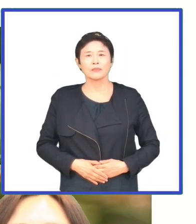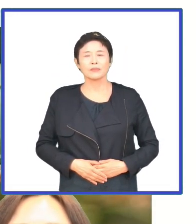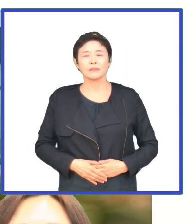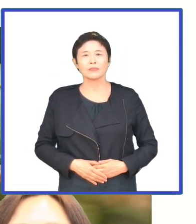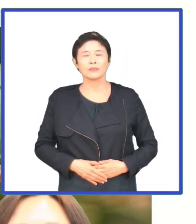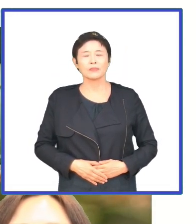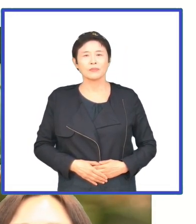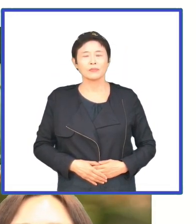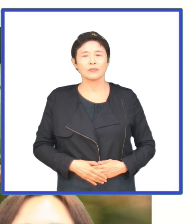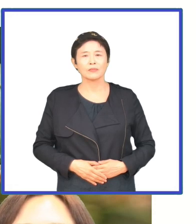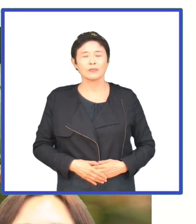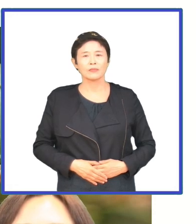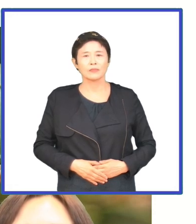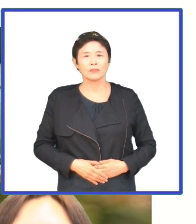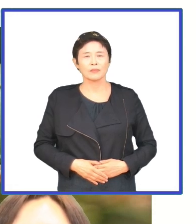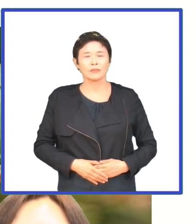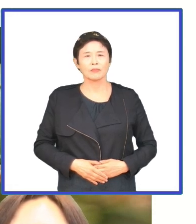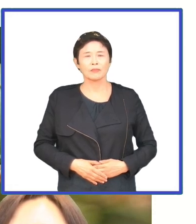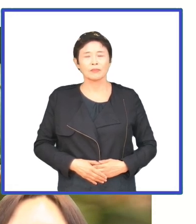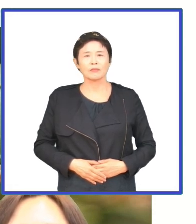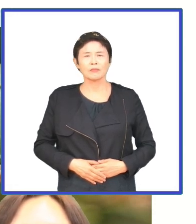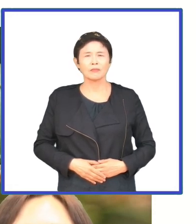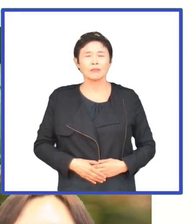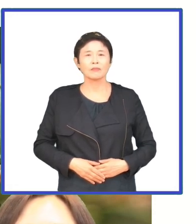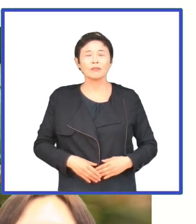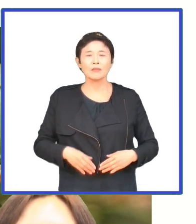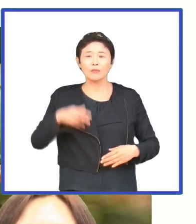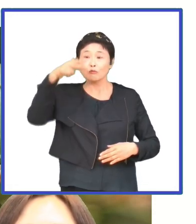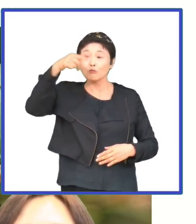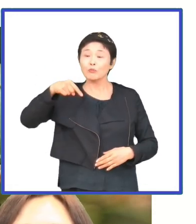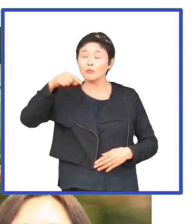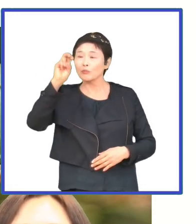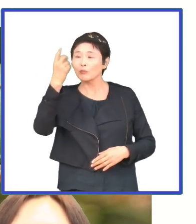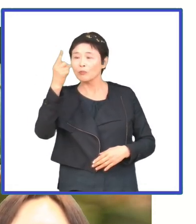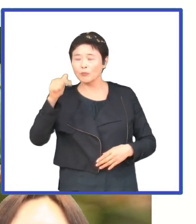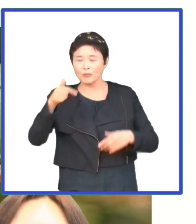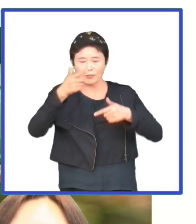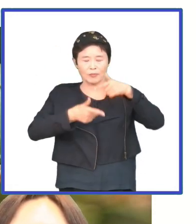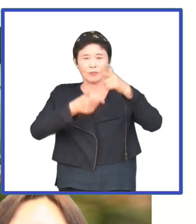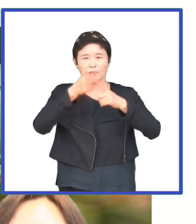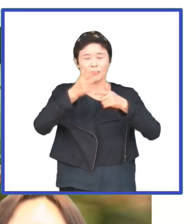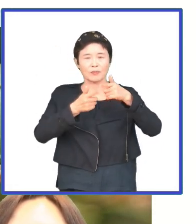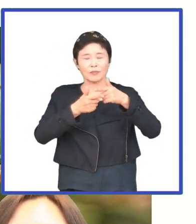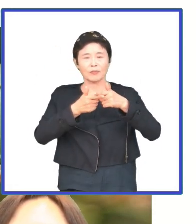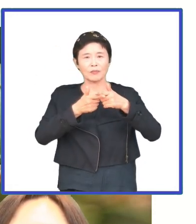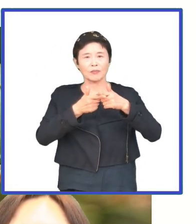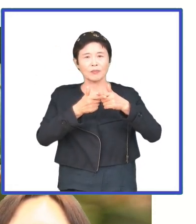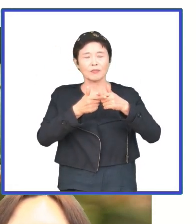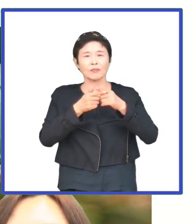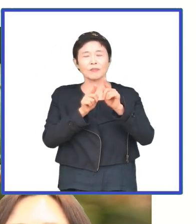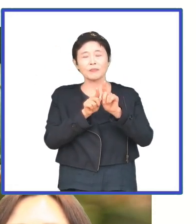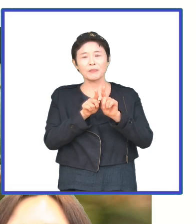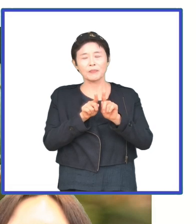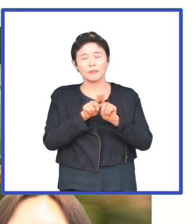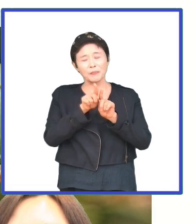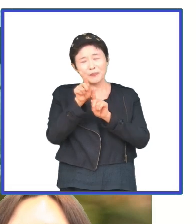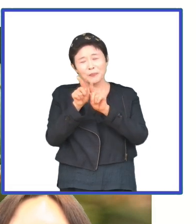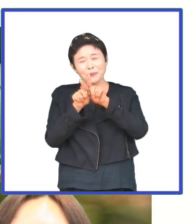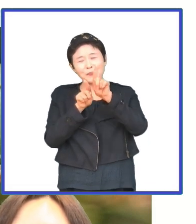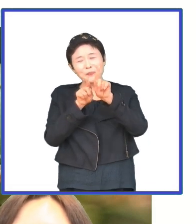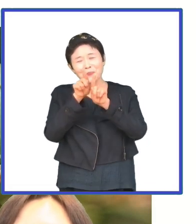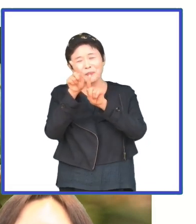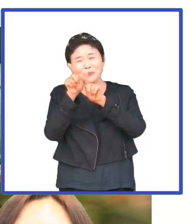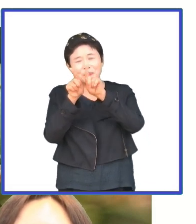다음으로 위기에 처해 있는 주목이라는 나무가 있어요. 조밀하게 나 있는 진한 녹색의 잎과 가을의